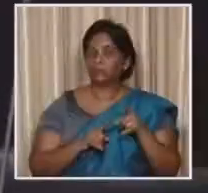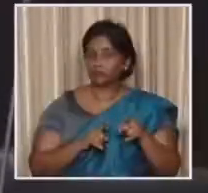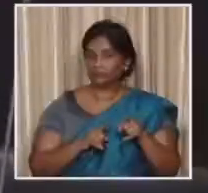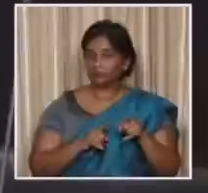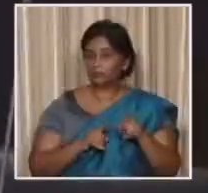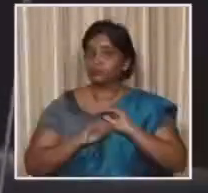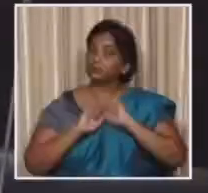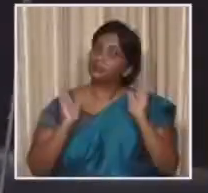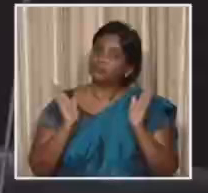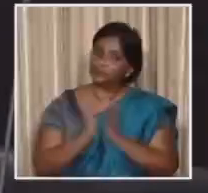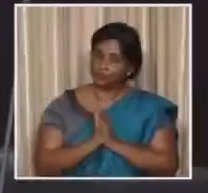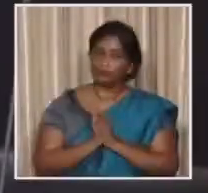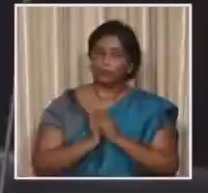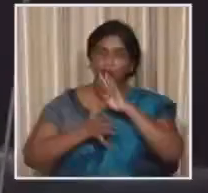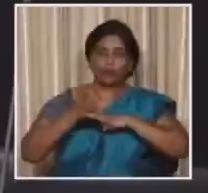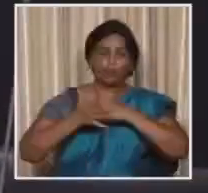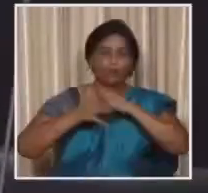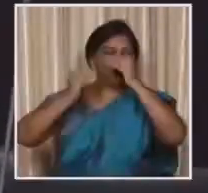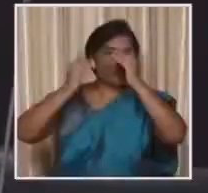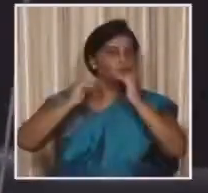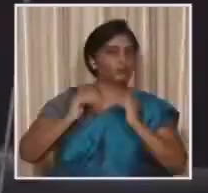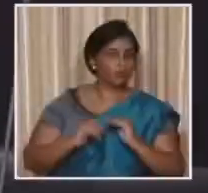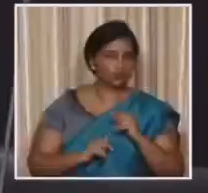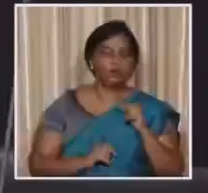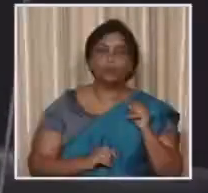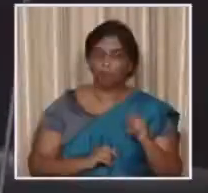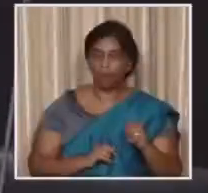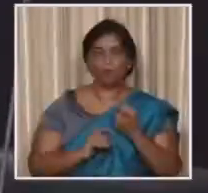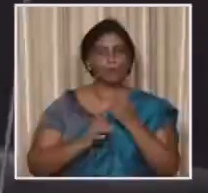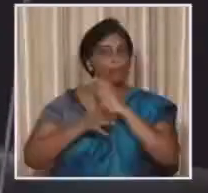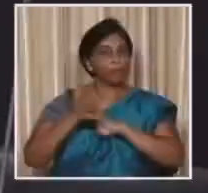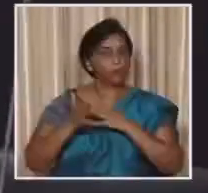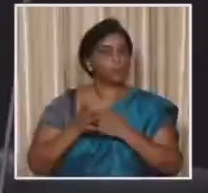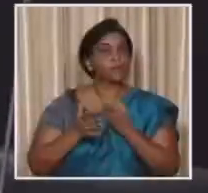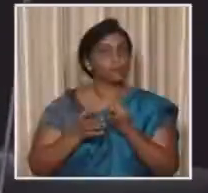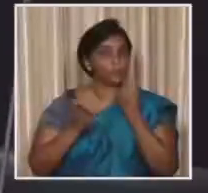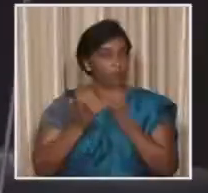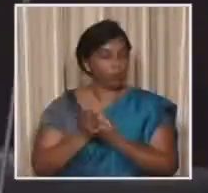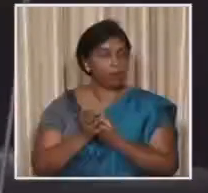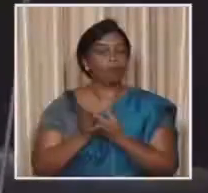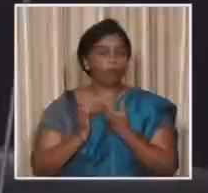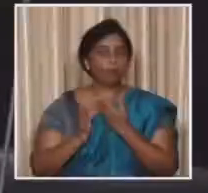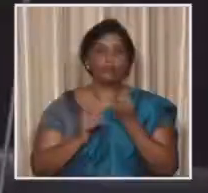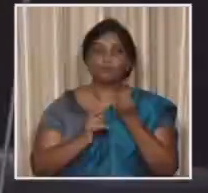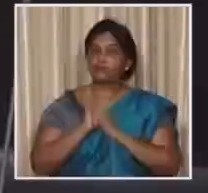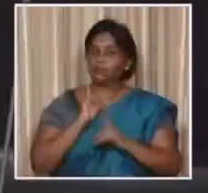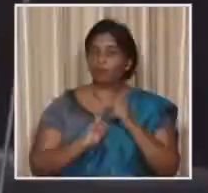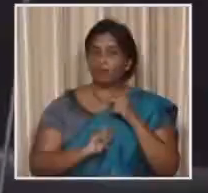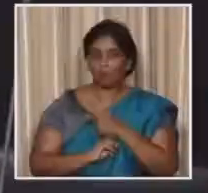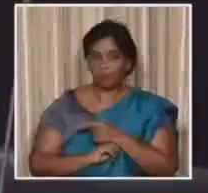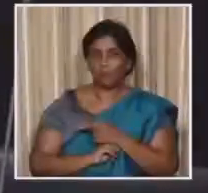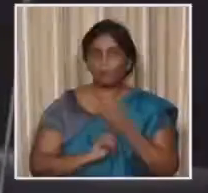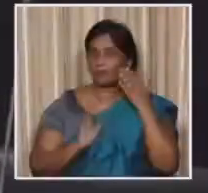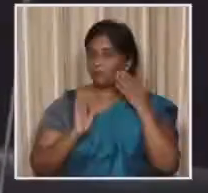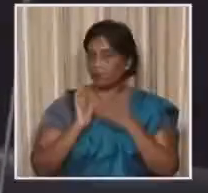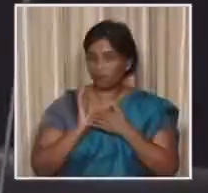මේ ඔක්කොම මේ අයවැය පල්ලෙහාට ගලාගෙන ඇවිල්ලා තියෙන්නේ. ඉතින් ප්‍රාථමික ගිණුමේ අතිරික්ත ඇති වෙන එක මුදල් අමාත්‍යාංශය මේ